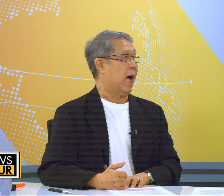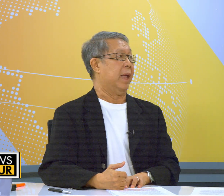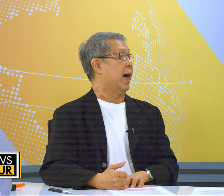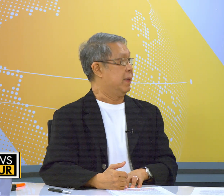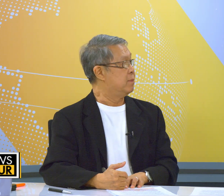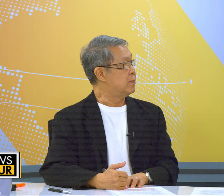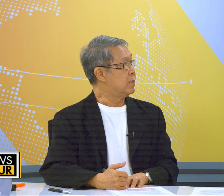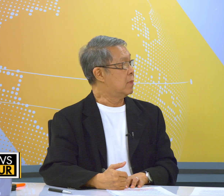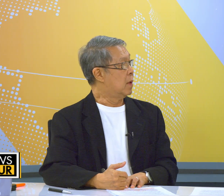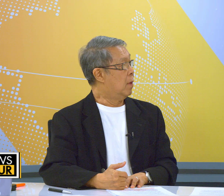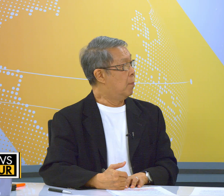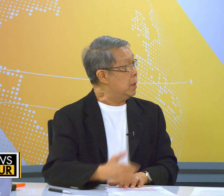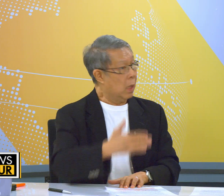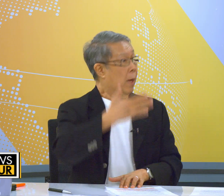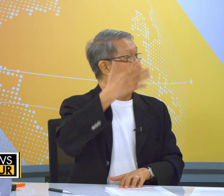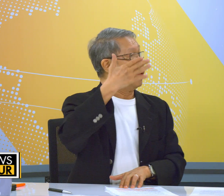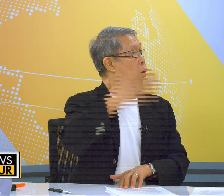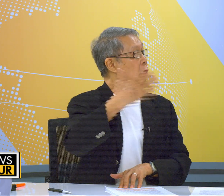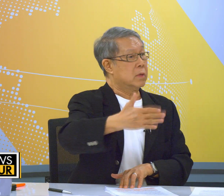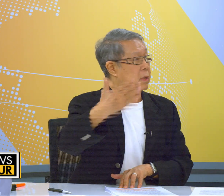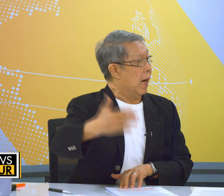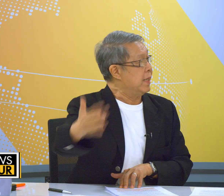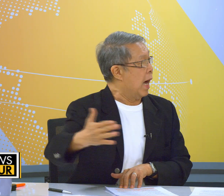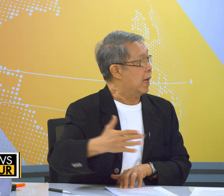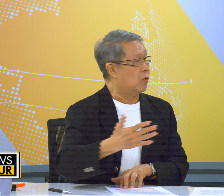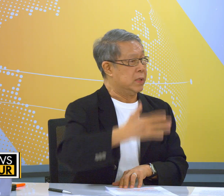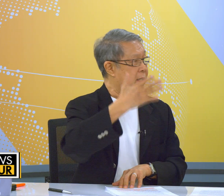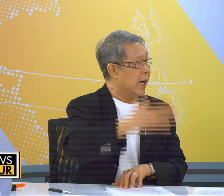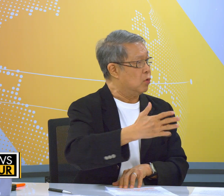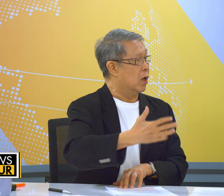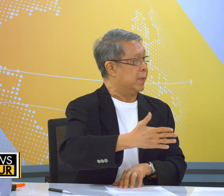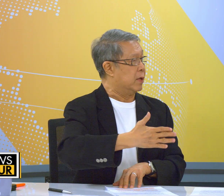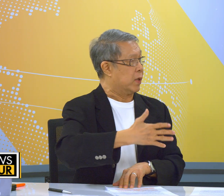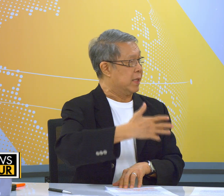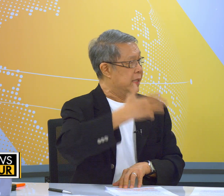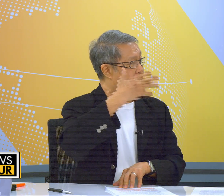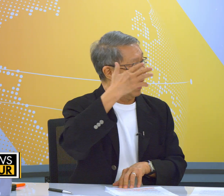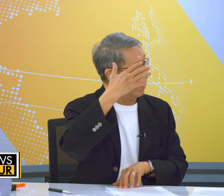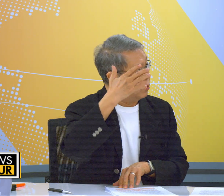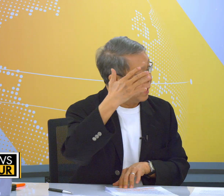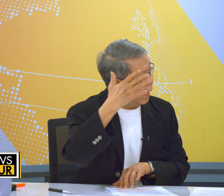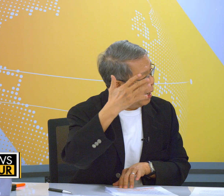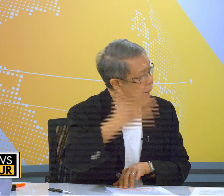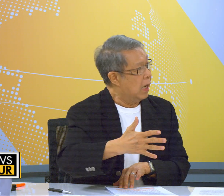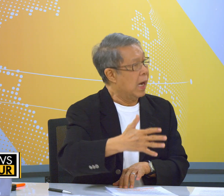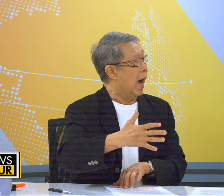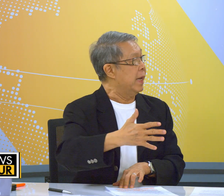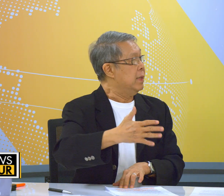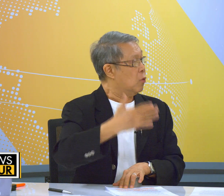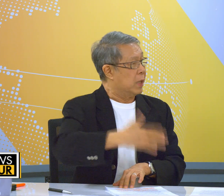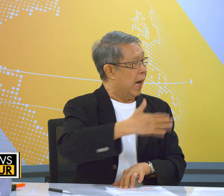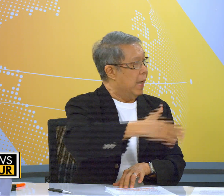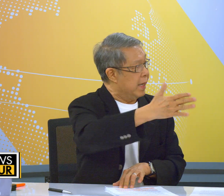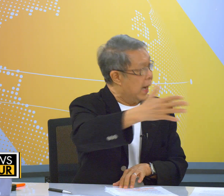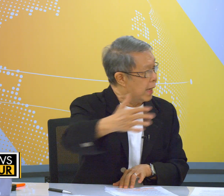ชนขาญญามัถูกรรกแต่ละอย่ไร คุณจะตั้งุต้องมีกฏกะฤิกาคุณข